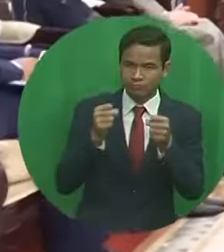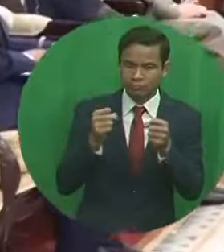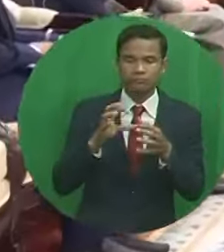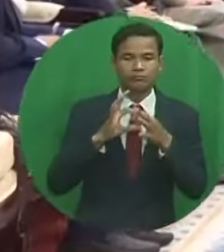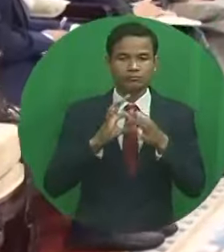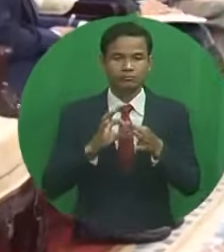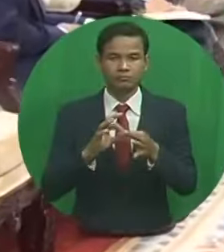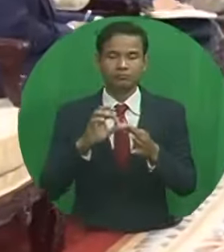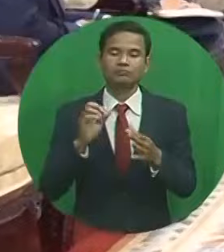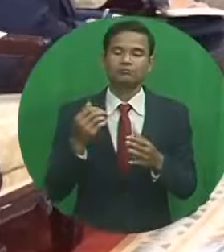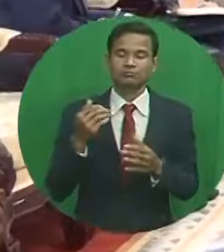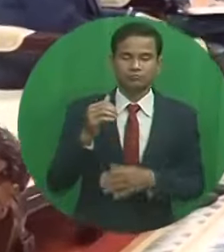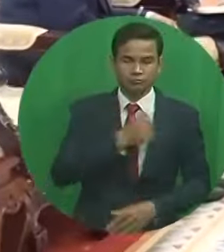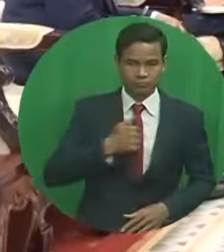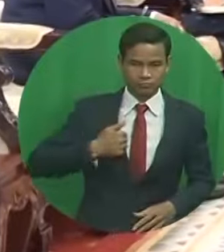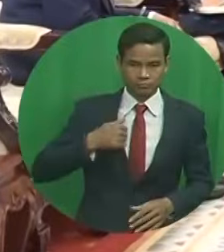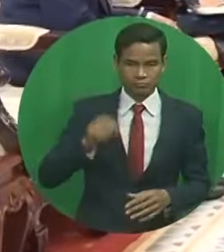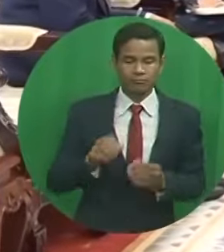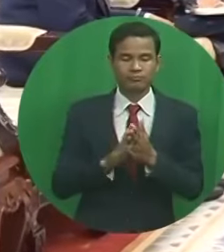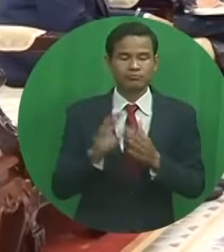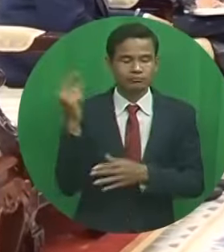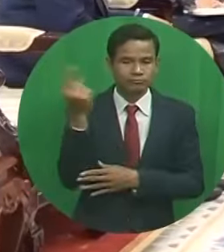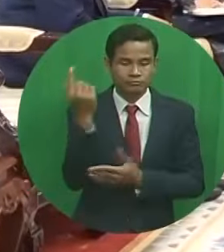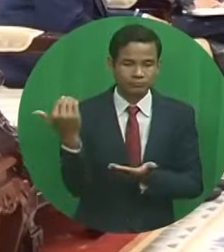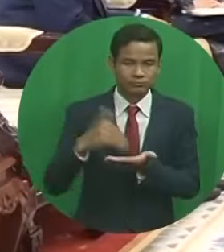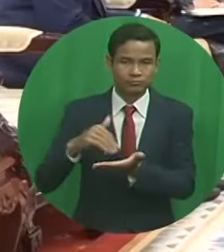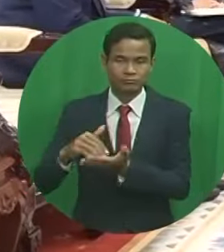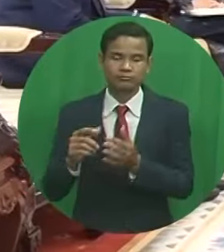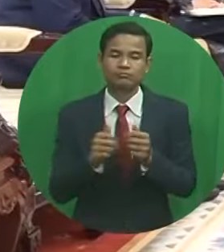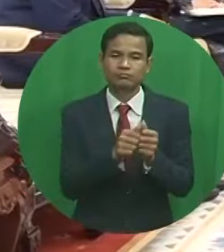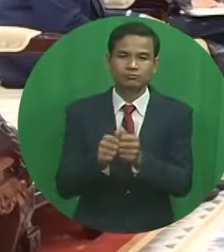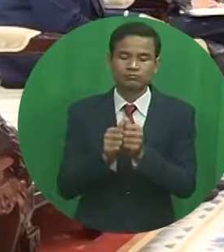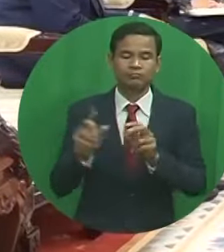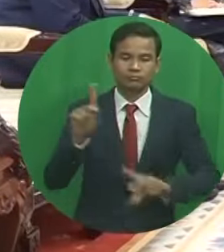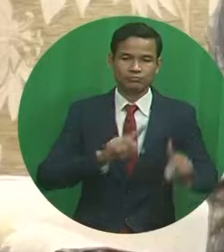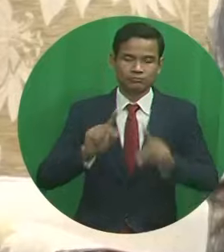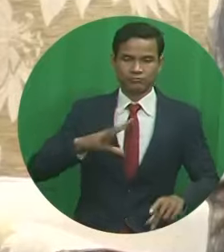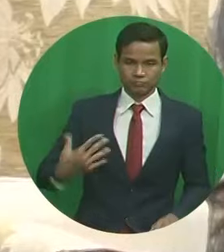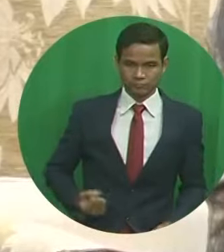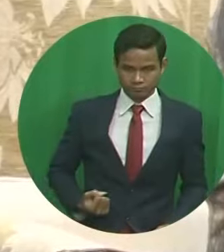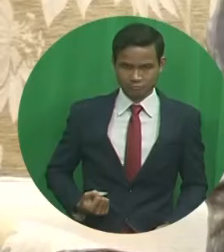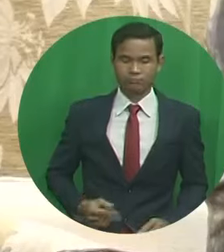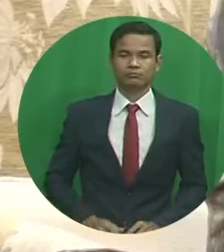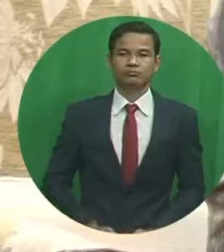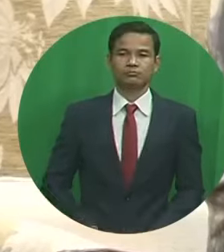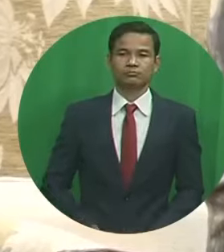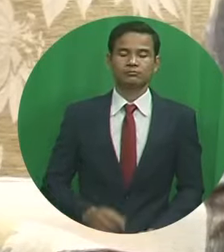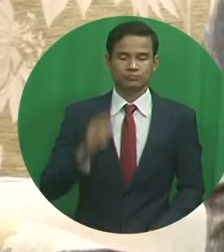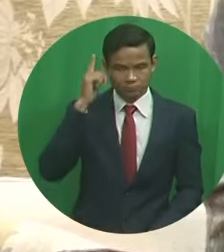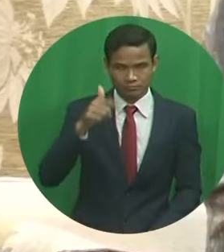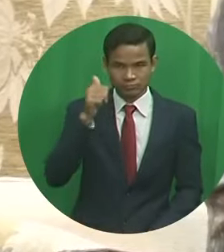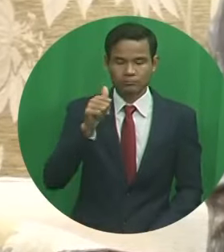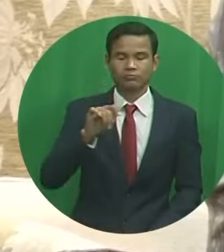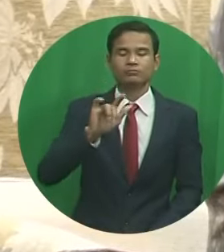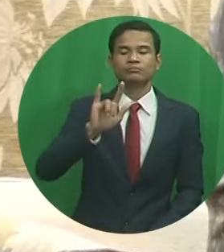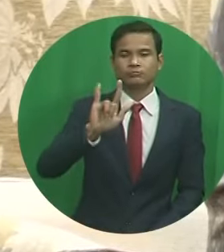នងនិងឲ្យបានខ្ជាប់ខ្ជួនជាមួយបងប្អូនប្រជាពលរដ្ឋខ្មែរជាដើមលោកជំទាវទូតប